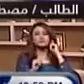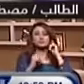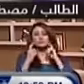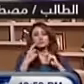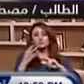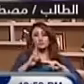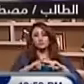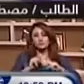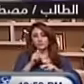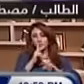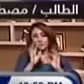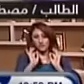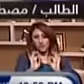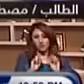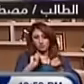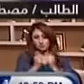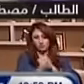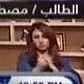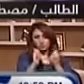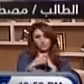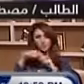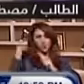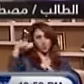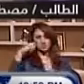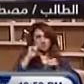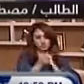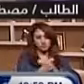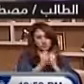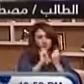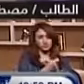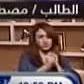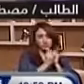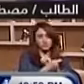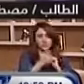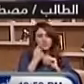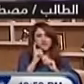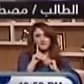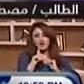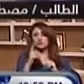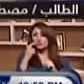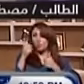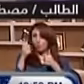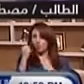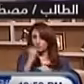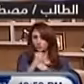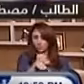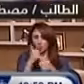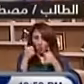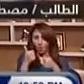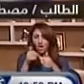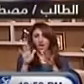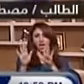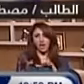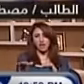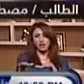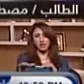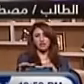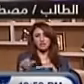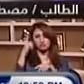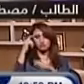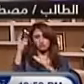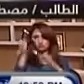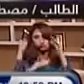قومي. ما ينفعش كل شويه نغير قيادات، لازم القياده دي وانا شايفها انها صح تفضل لحد ما تخلص استراتيجيتها